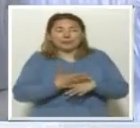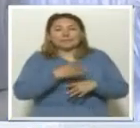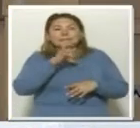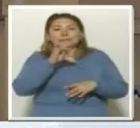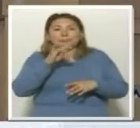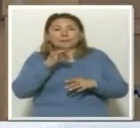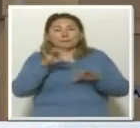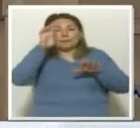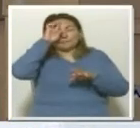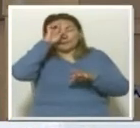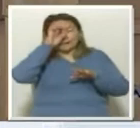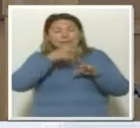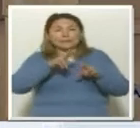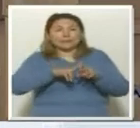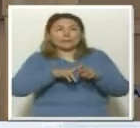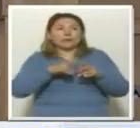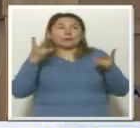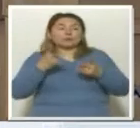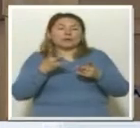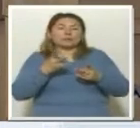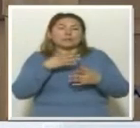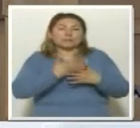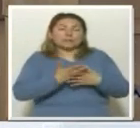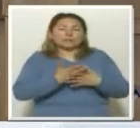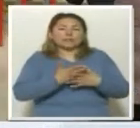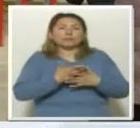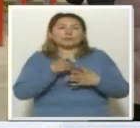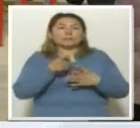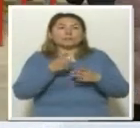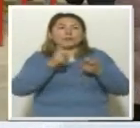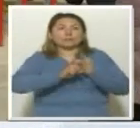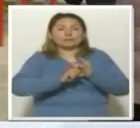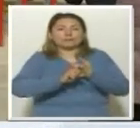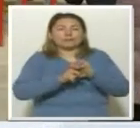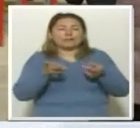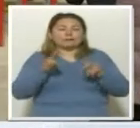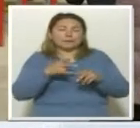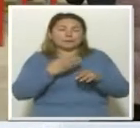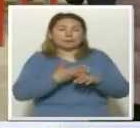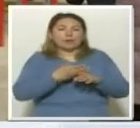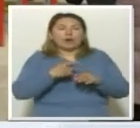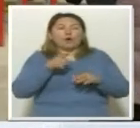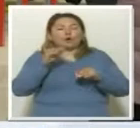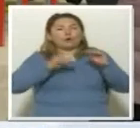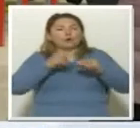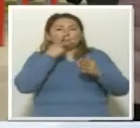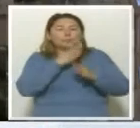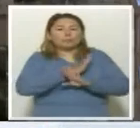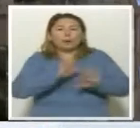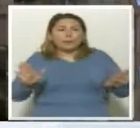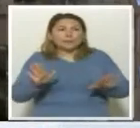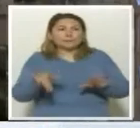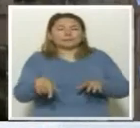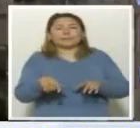сипаттаманы мемлекеттік тілде басып шығару қажеттілігін елемейді. Шағымдар үшін байланыстар қалдырады. Өнімнің құрамын дұрыс көрсетпейді немесе